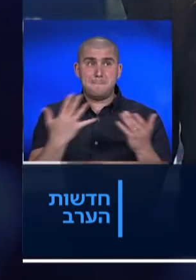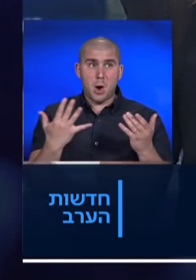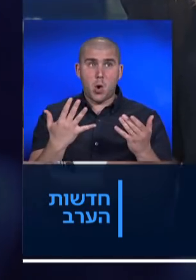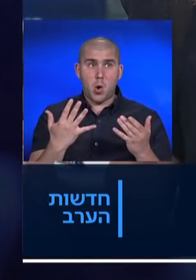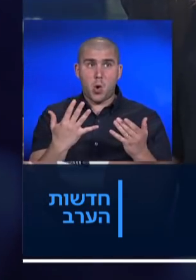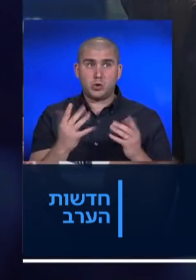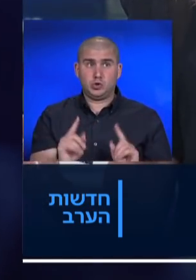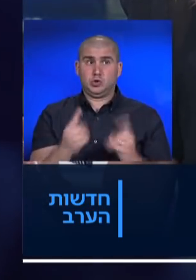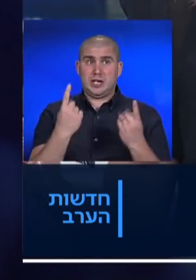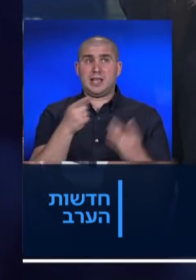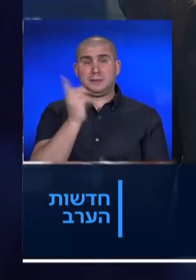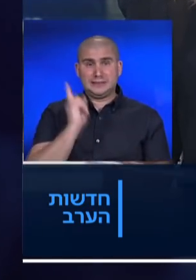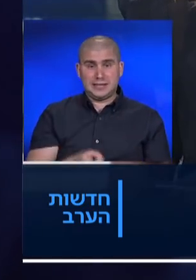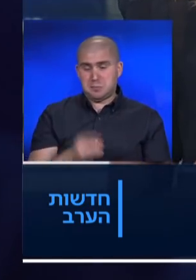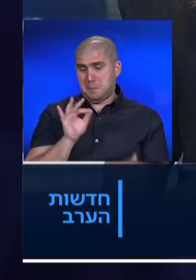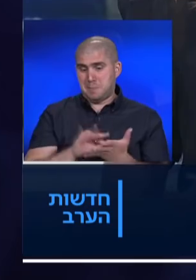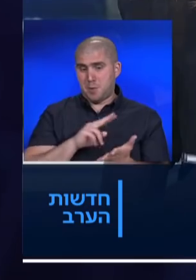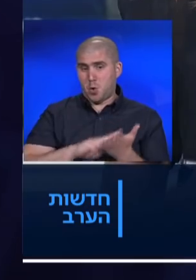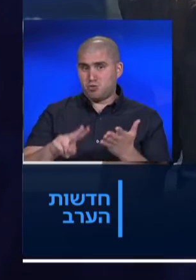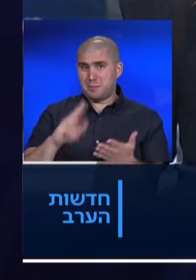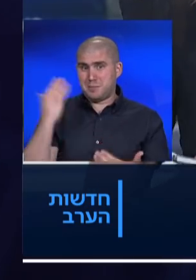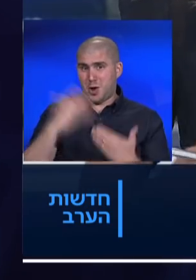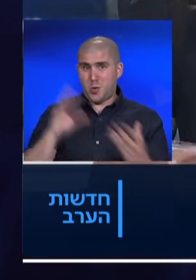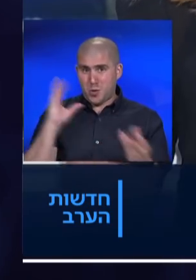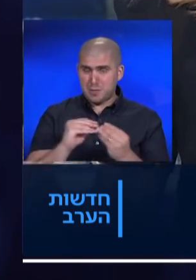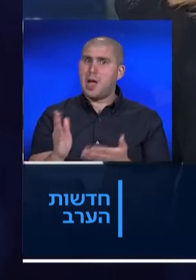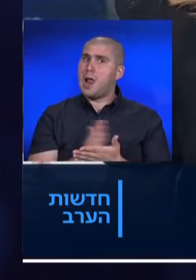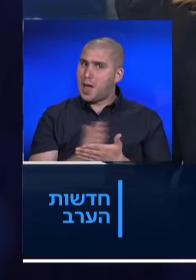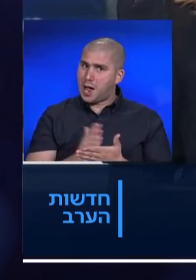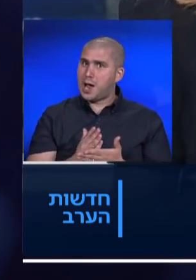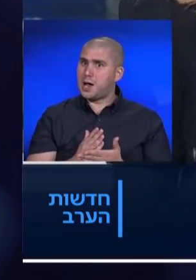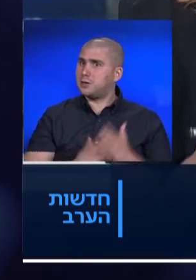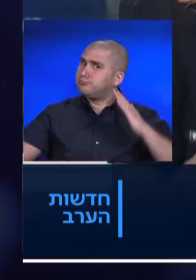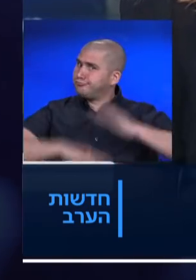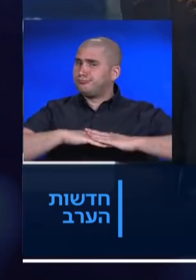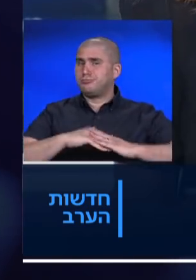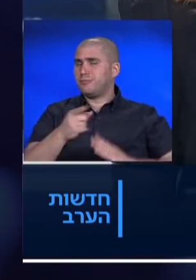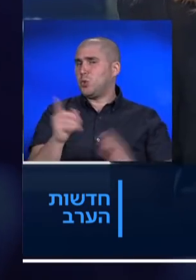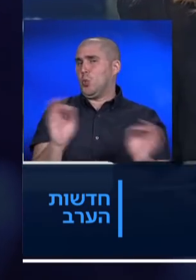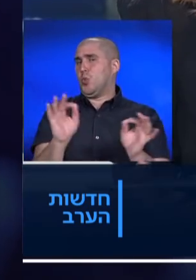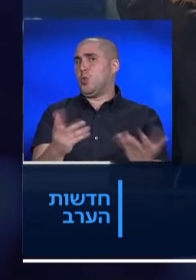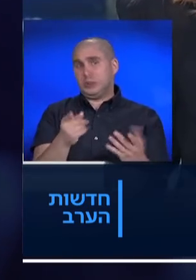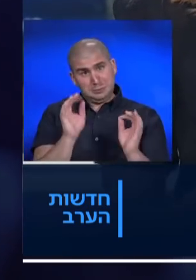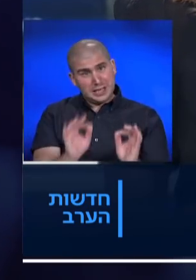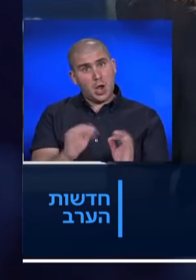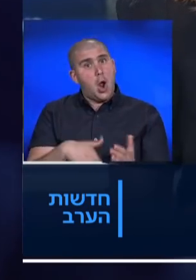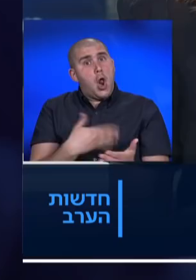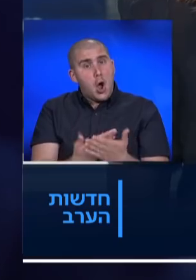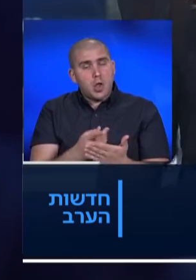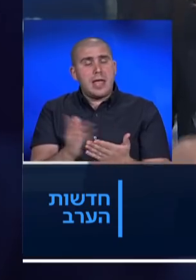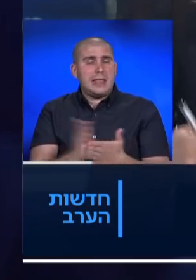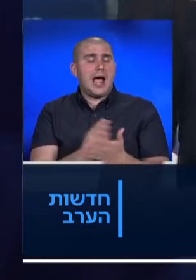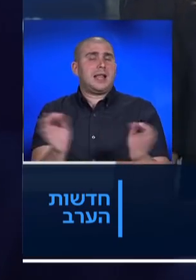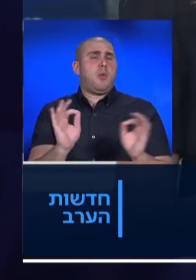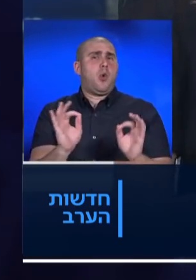והייתם צריכים במהלך החודשיים האחרונים להיערך בצורה מיטבית, ולא נערכתם, וזה בסדר גם להודות בזה שלא נערכתם, ולדבר על זה